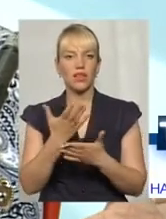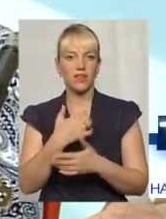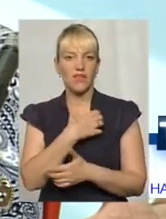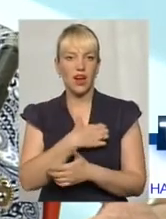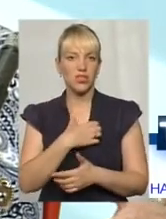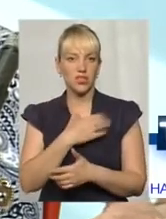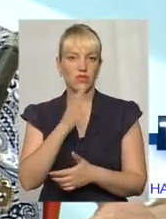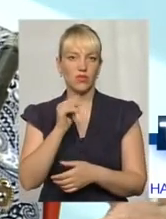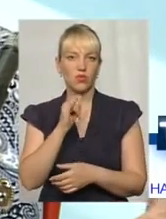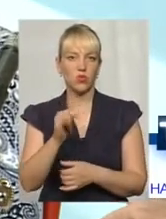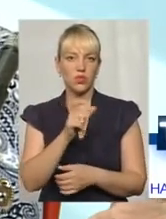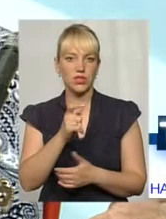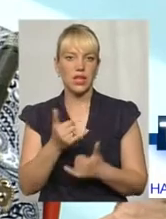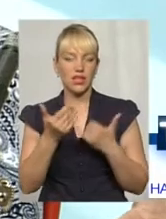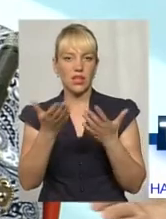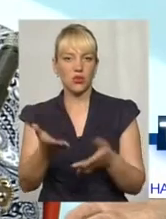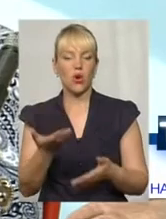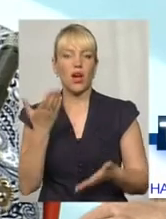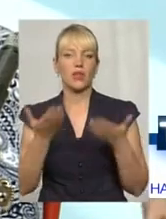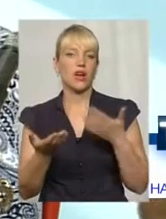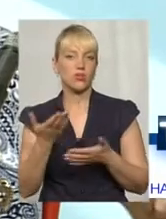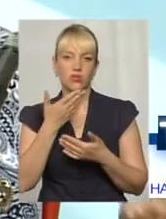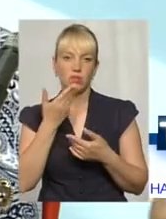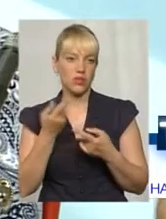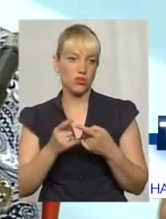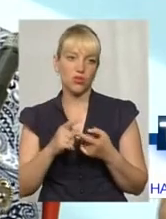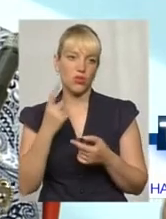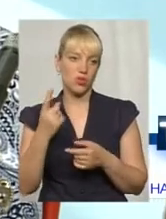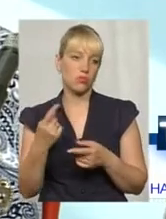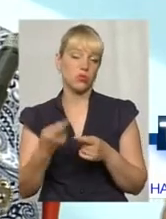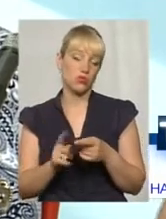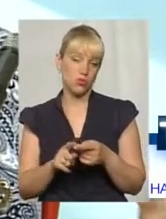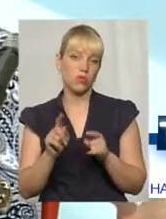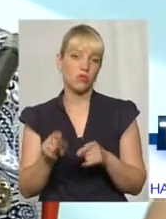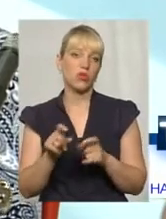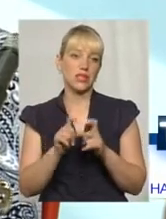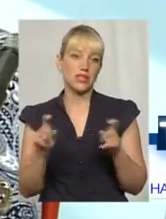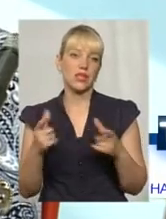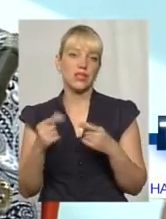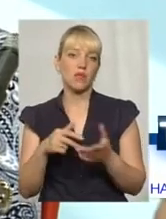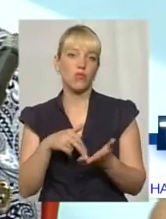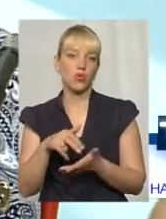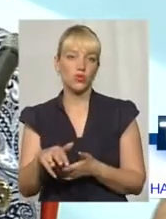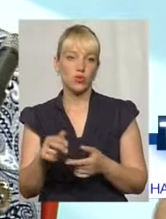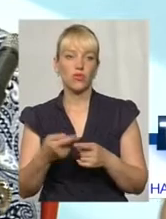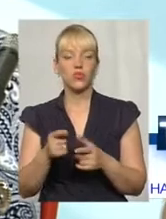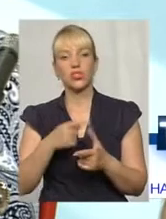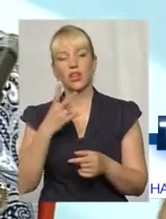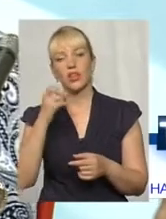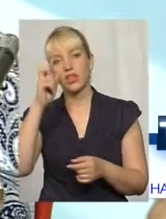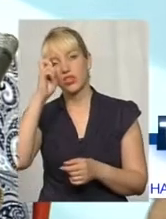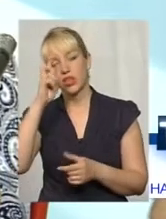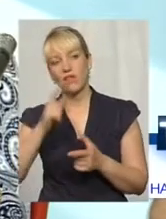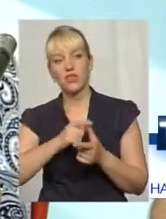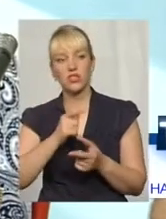ж такого немає, він в одному, тоді, відповідно, в тому закладі, де він прийшов, чи на державний бюджет, чи